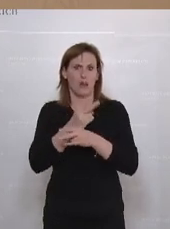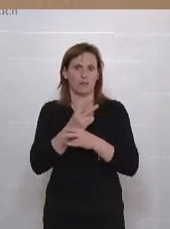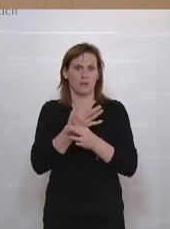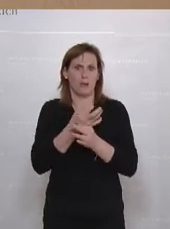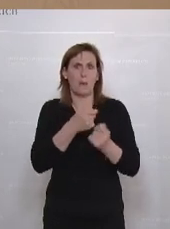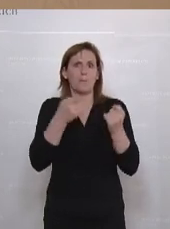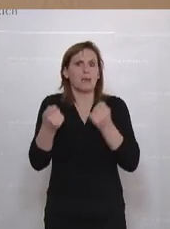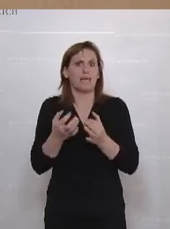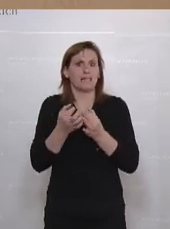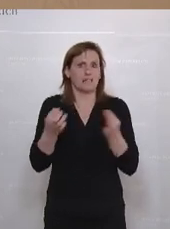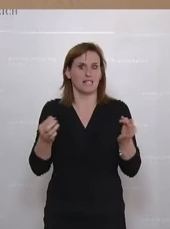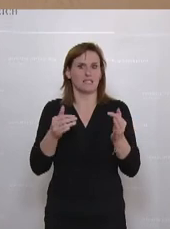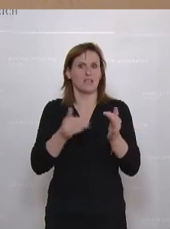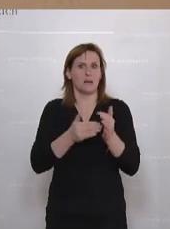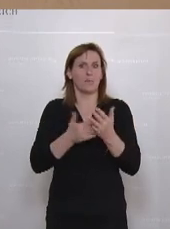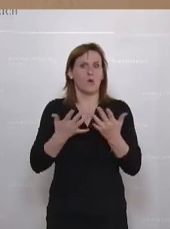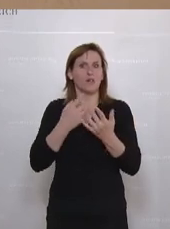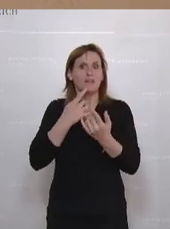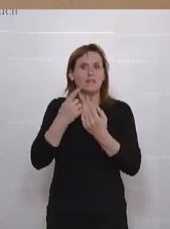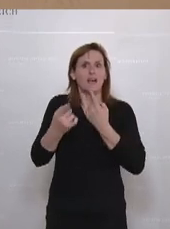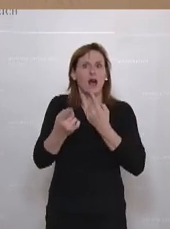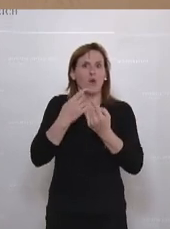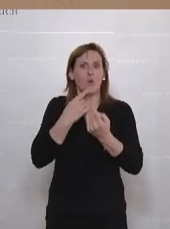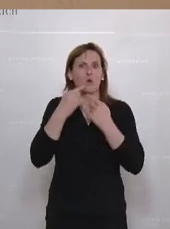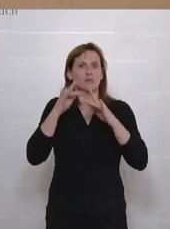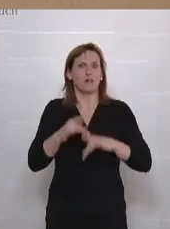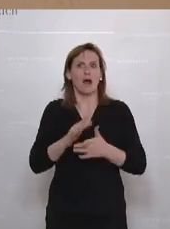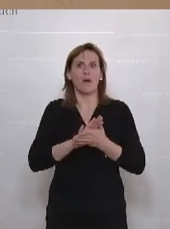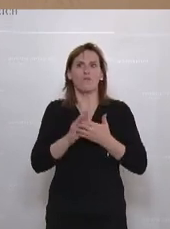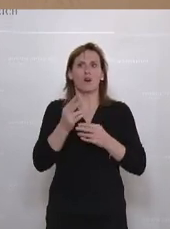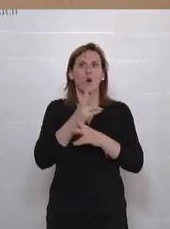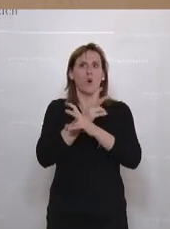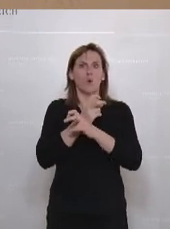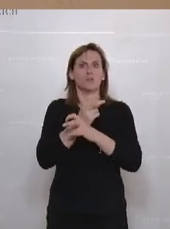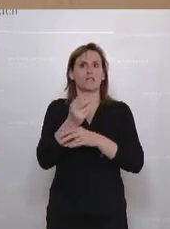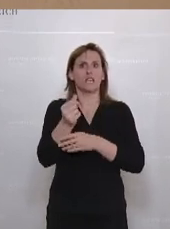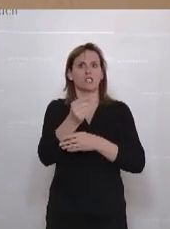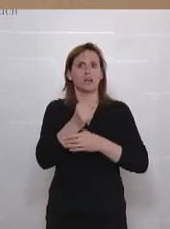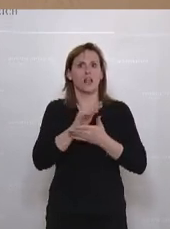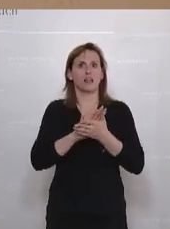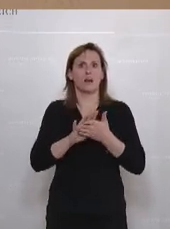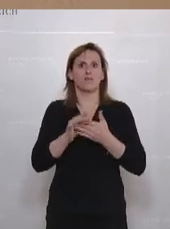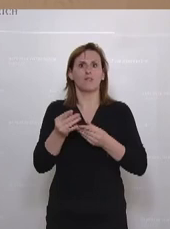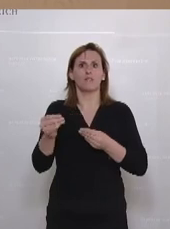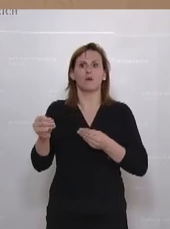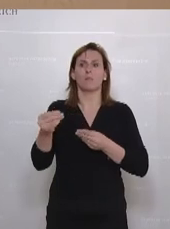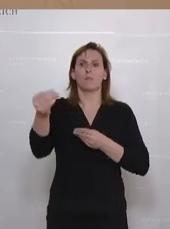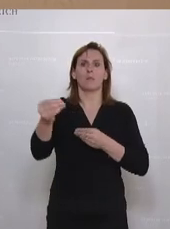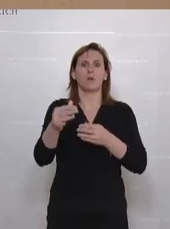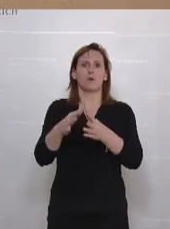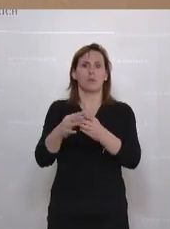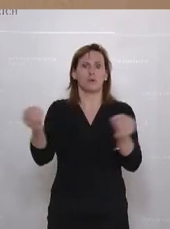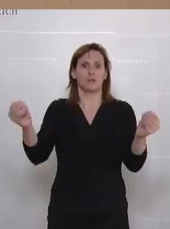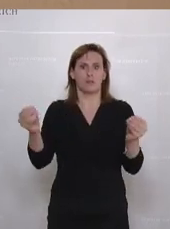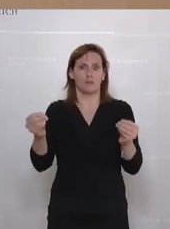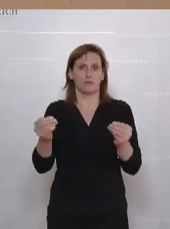es einen Dialog, aber ich kann Ihnen versichern, es gibt kein österreichisches Geld, das irgendwo versickert und das sozusagen anonyme Budgethilfe